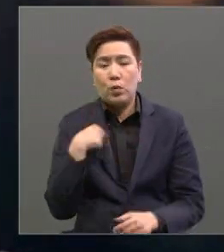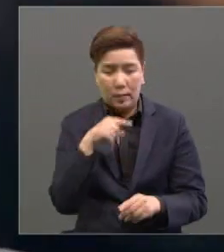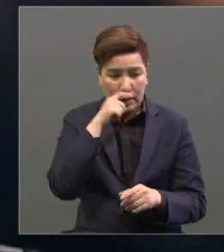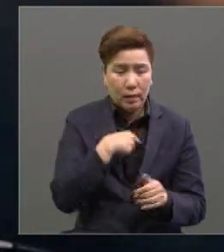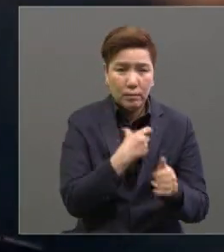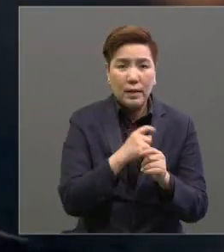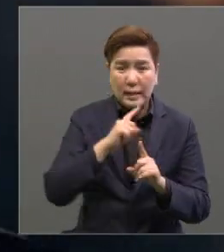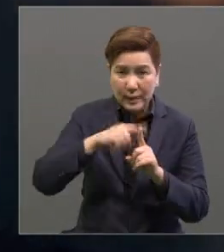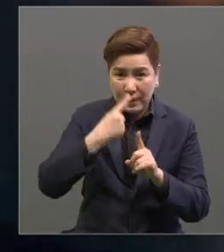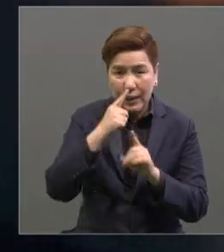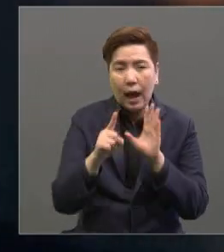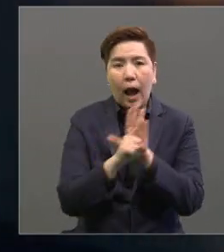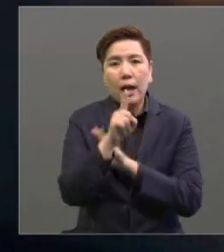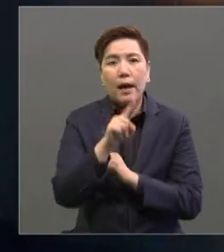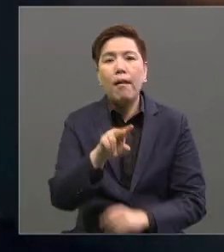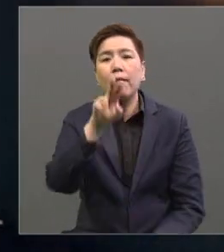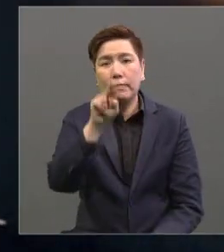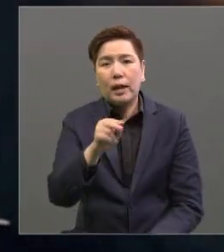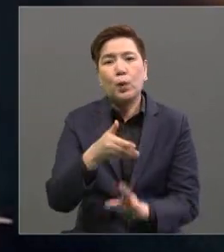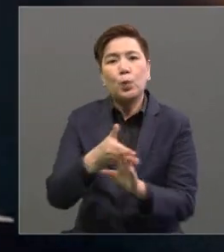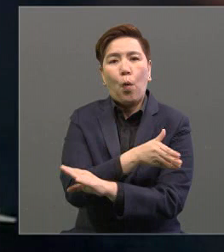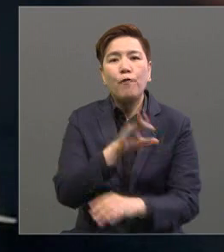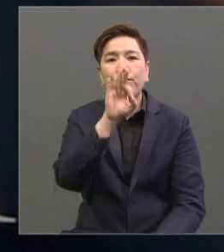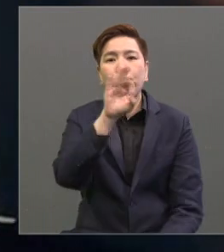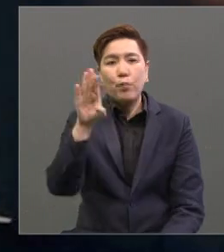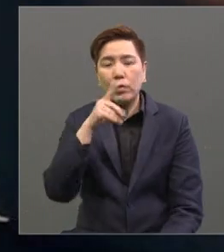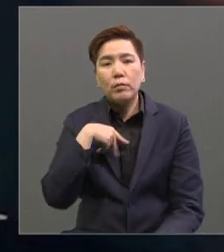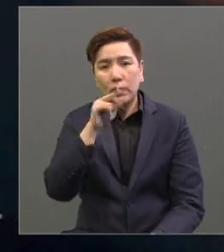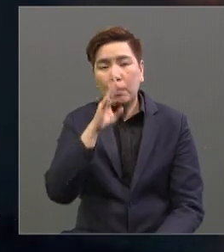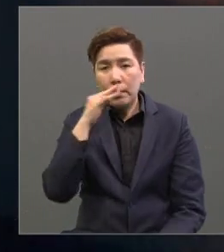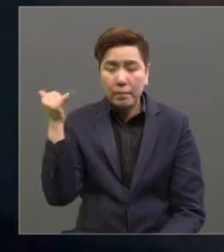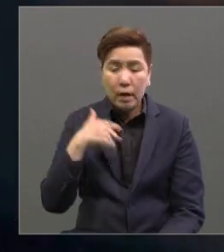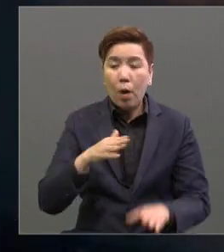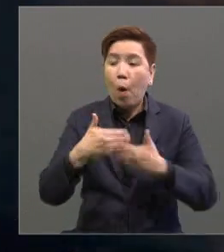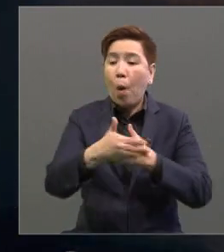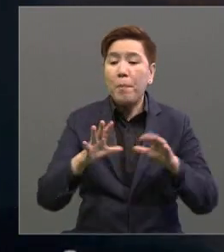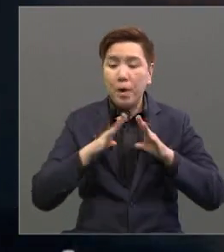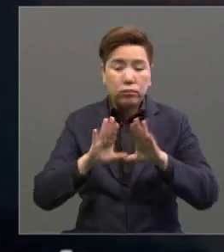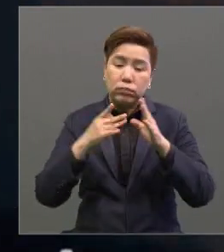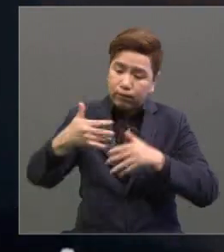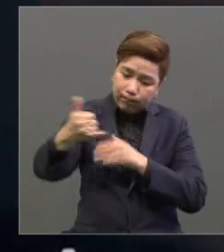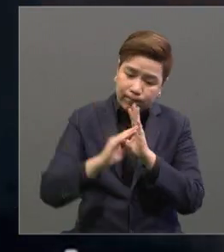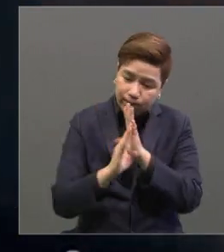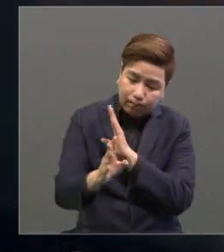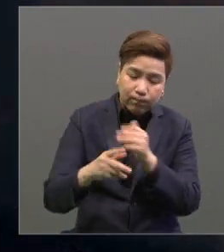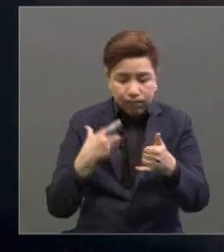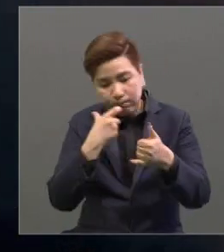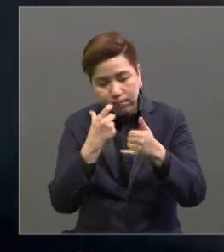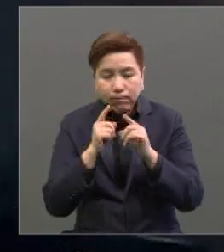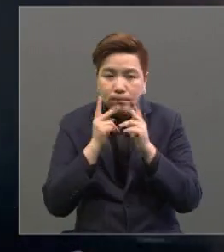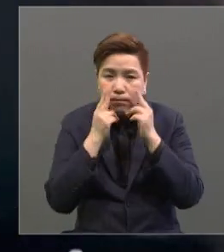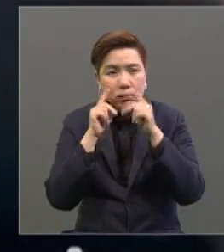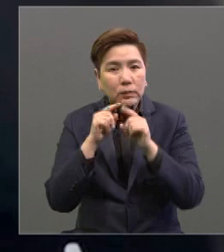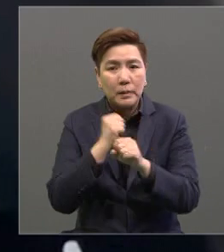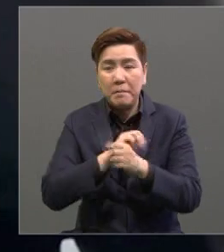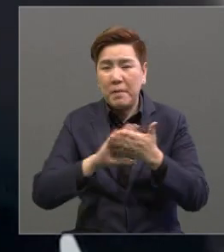ที่เมืองไทยเนี่ยเดือนละ 1ครั้งแล้วนัดลูกค้าก่อนผ่านทาง facebookพอจะมาชีก็มาเปิดห้องพักตรงเนี้ยมาทำเป็นสถานที่รักษาแล้ว